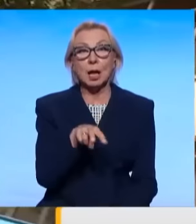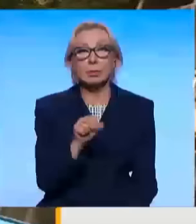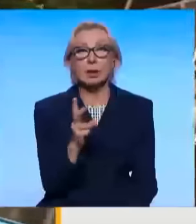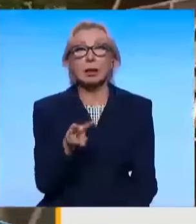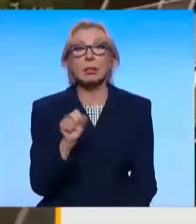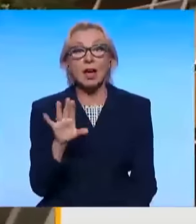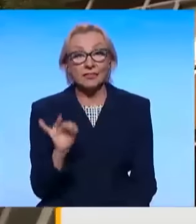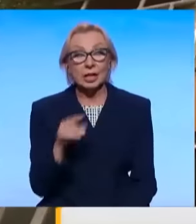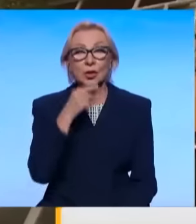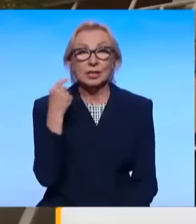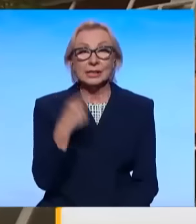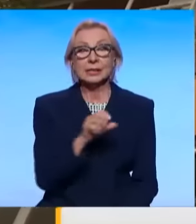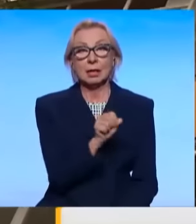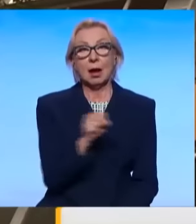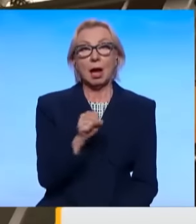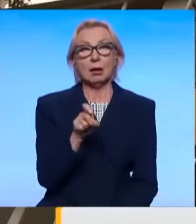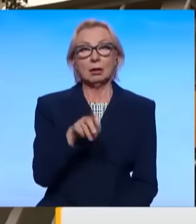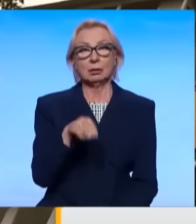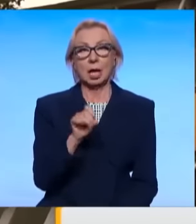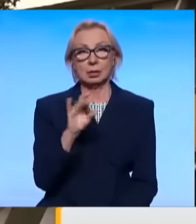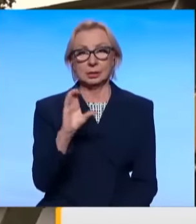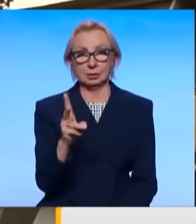російського Приморсько-Ахтарська.